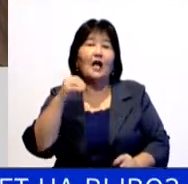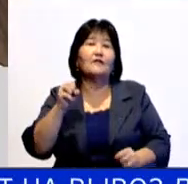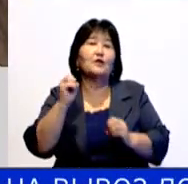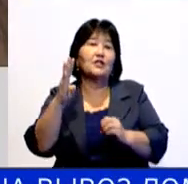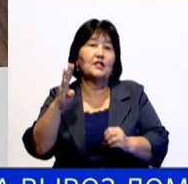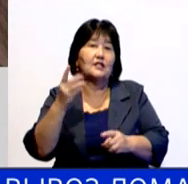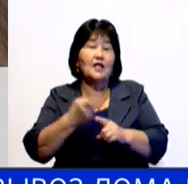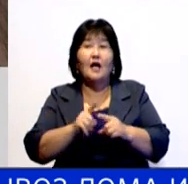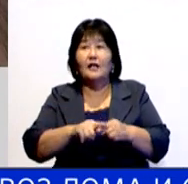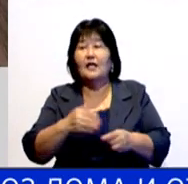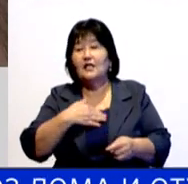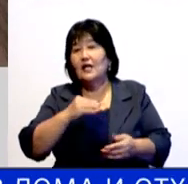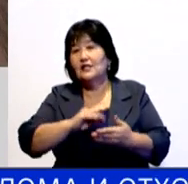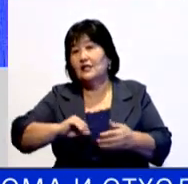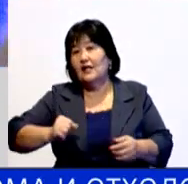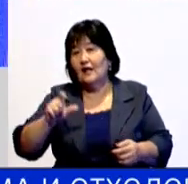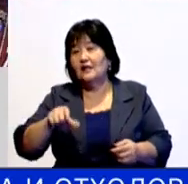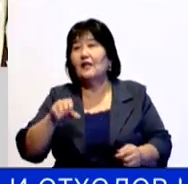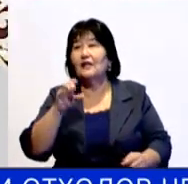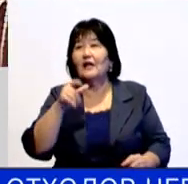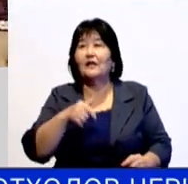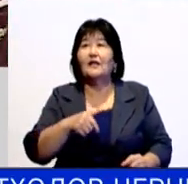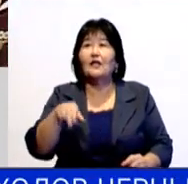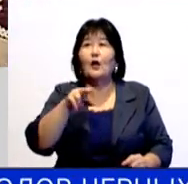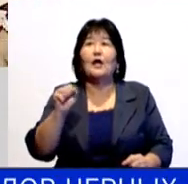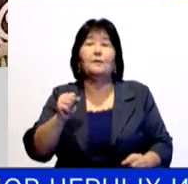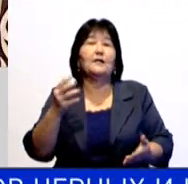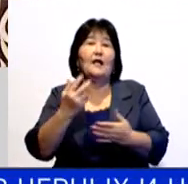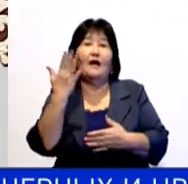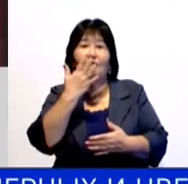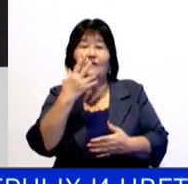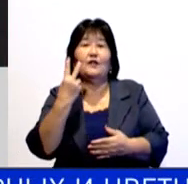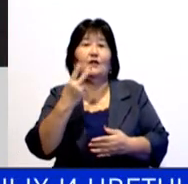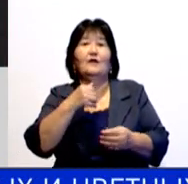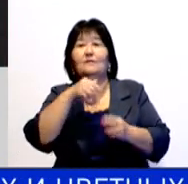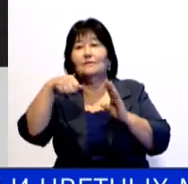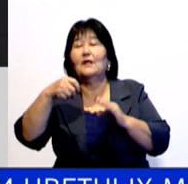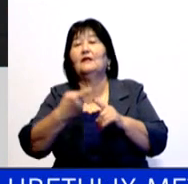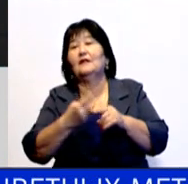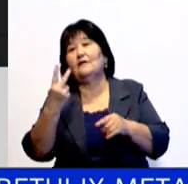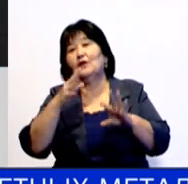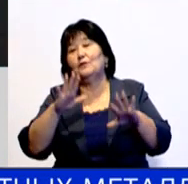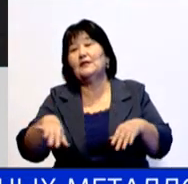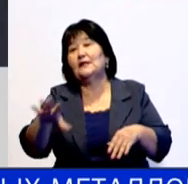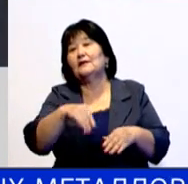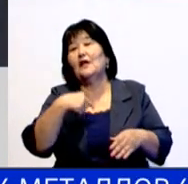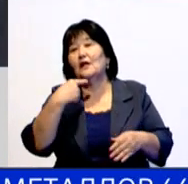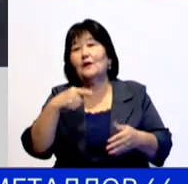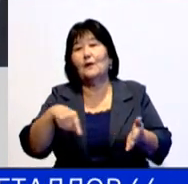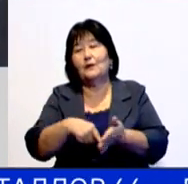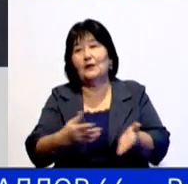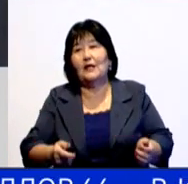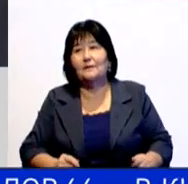Pro. Отметим, наш коллега Даулетхан Агайдаров занял второе место за видеоматериал о достопримечательностях региона.